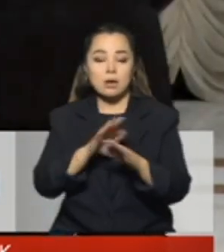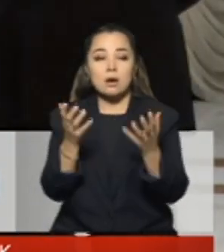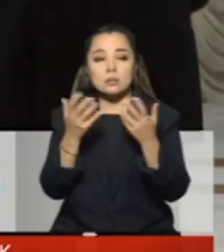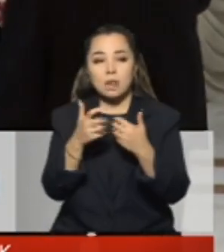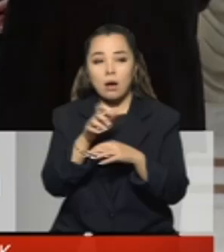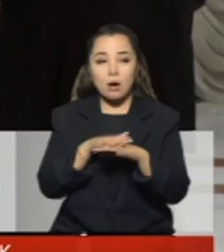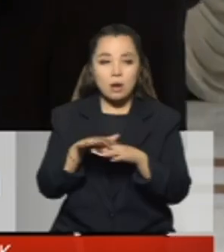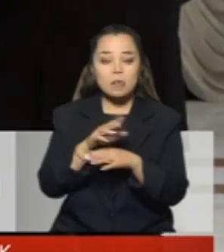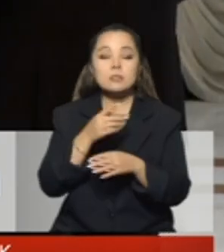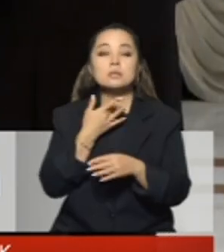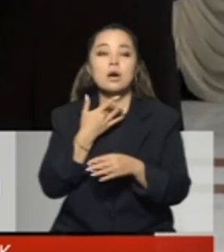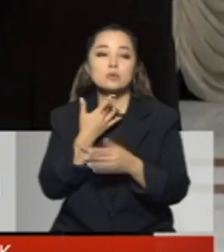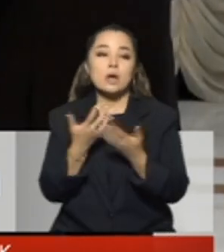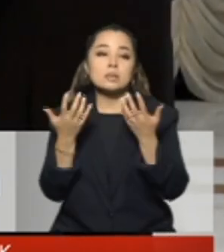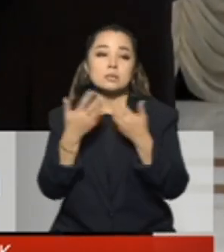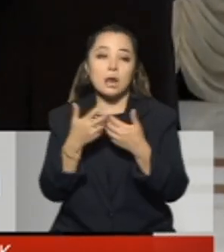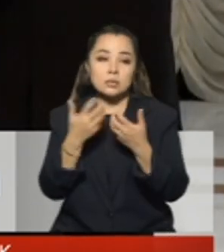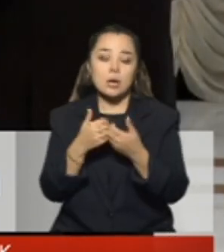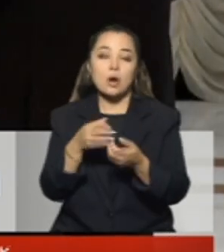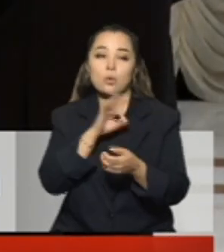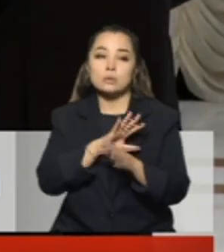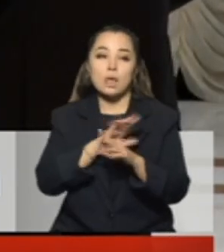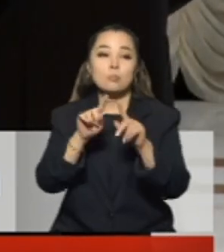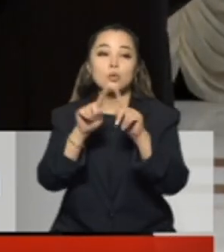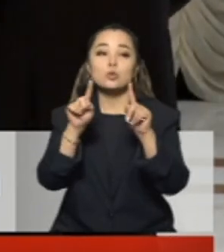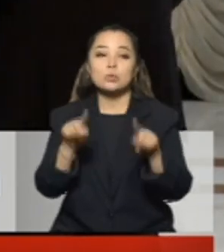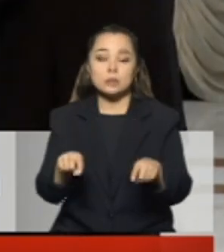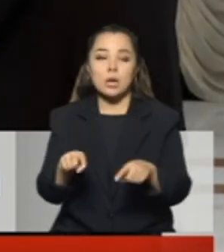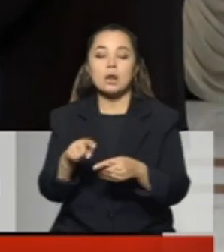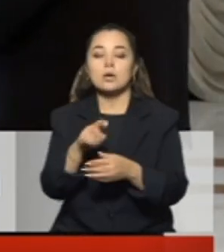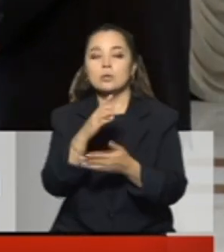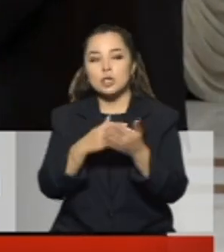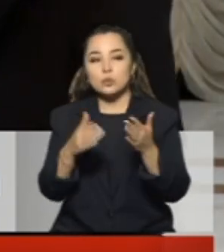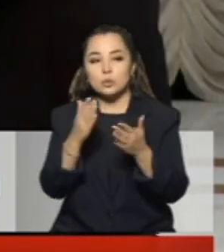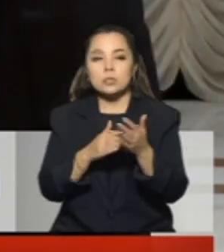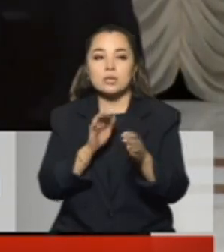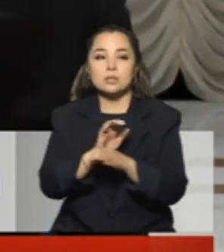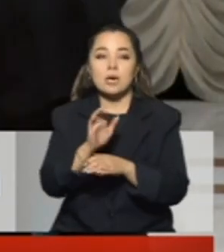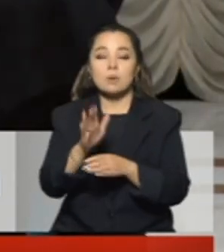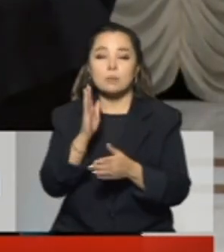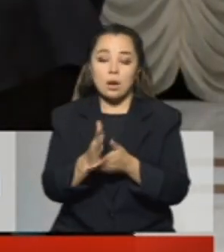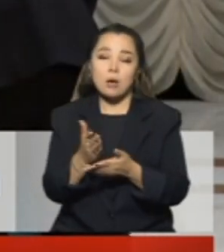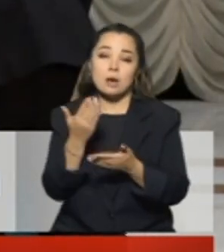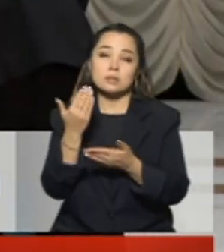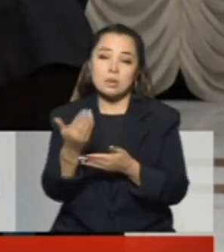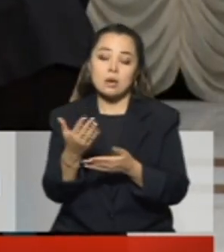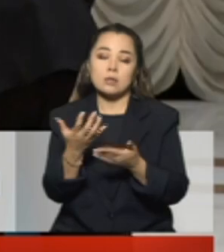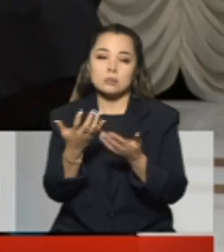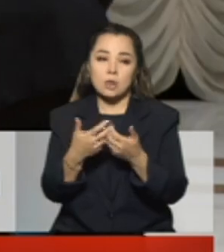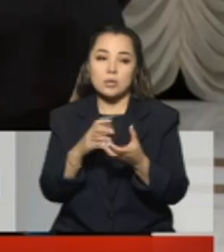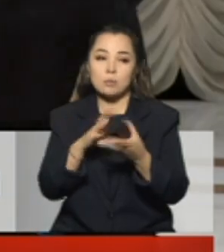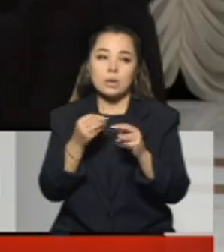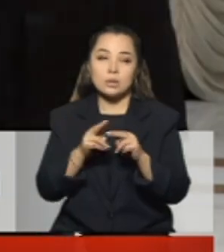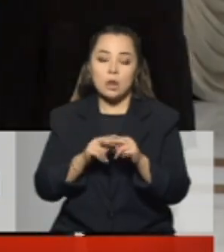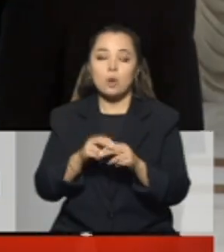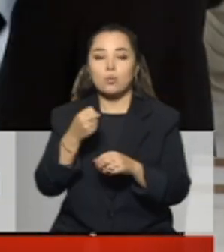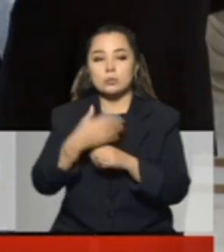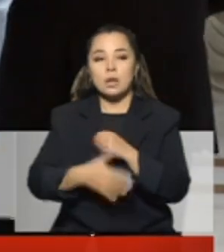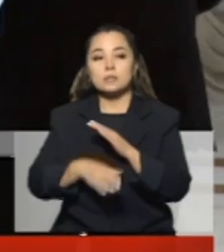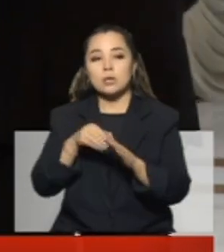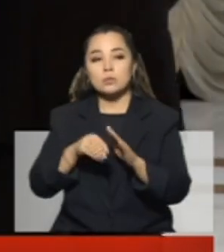халықтың дауысын санаймыз. Заң бойынша қолданылмаған бюллетендер утилизацияға жіберіледі. Ал саналған дауыстарды орталық сайлау комиссиясына